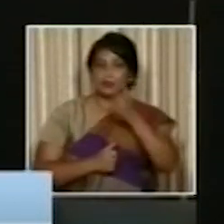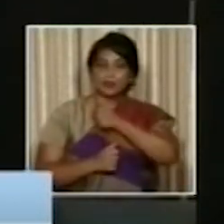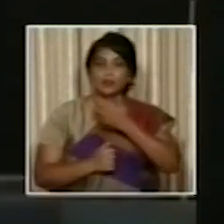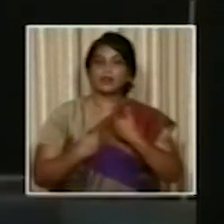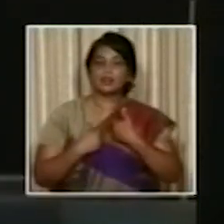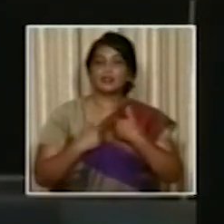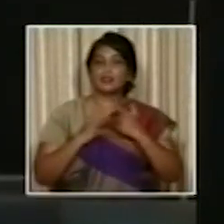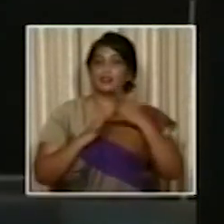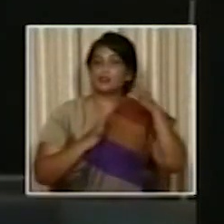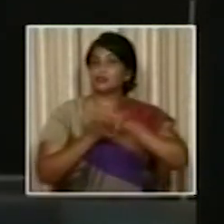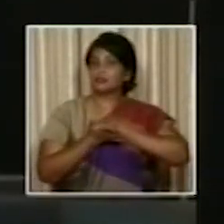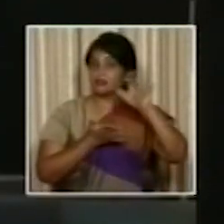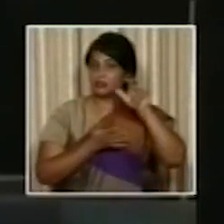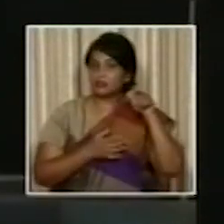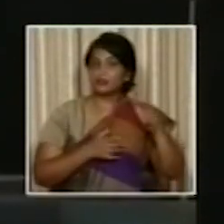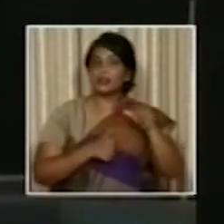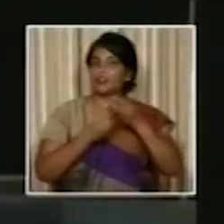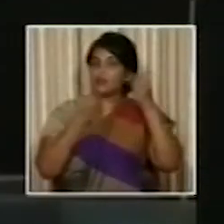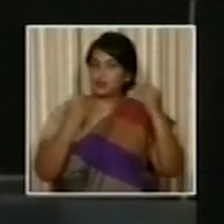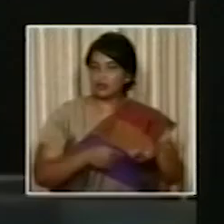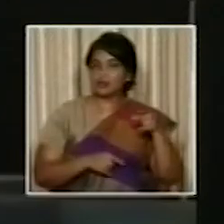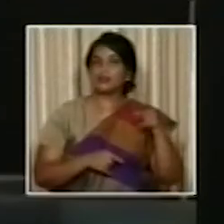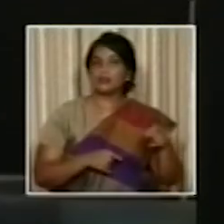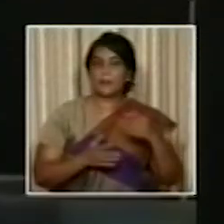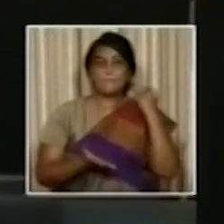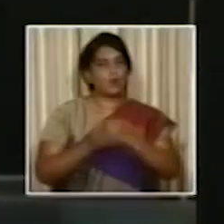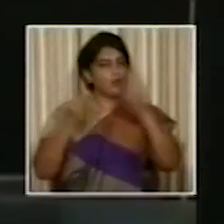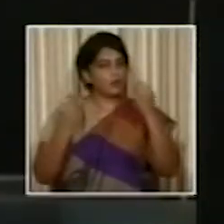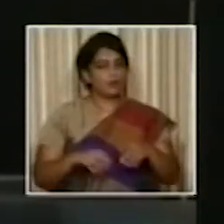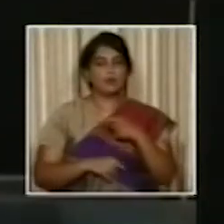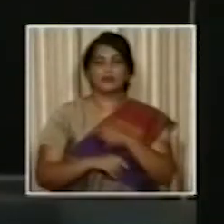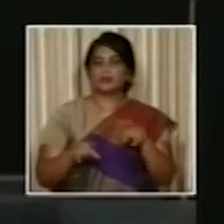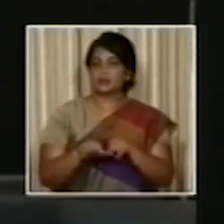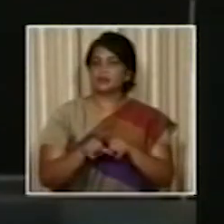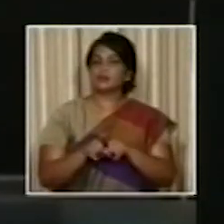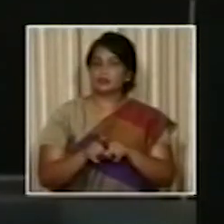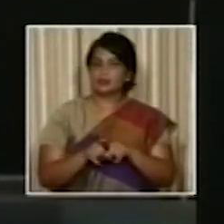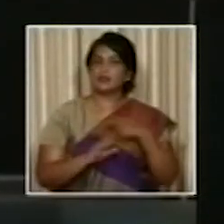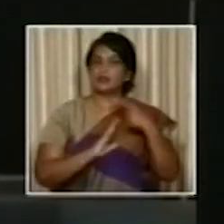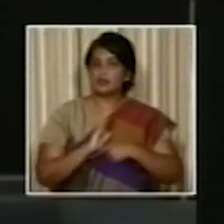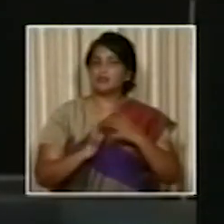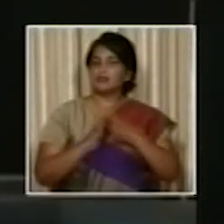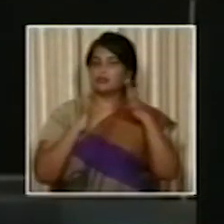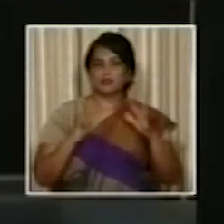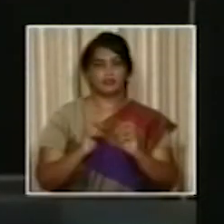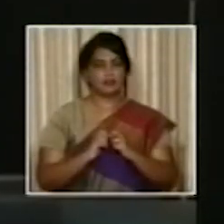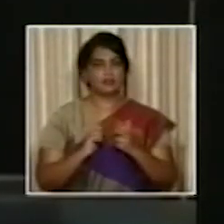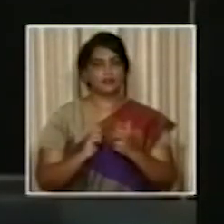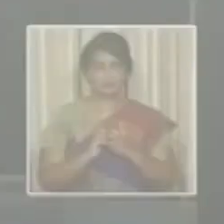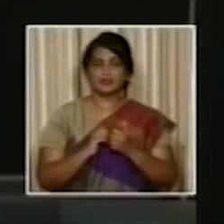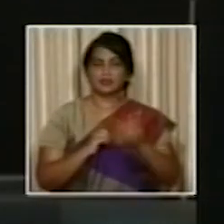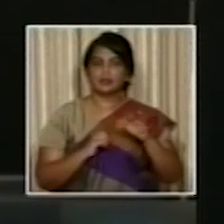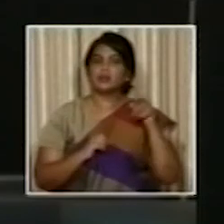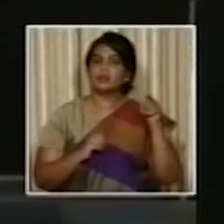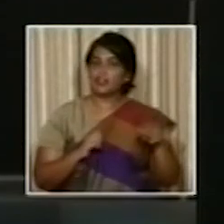ஆயுதத்தை பயன்படுத்தி எமது சர்வதேச விமான நிலையம் தாக்கப்பட்டது, மத்திய வங்கி தாக்கப்பட்டது. அதனால் தான் இந்த நாடு மிகவும் பிரச்சனைக்குள்ளானது.